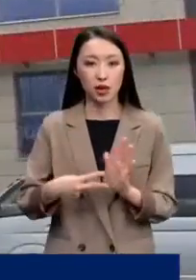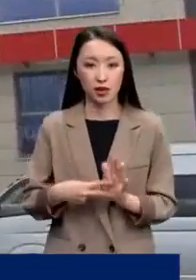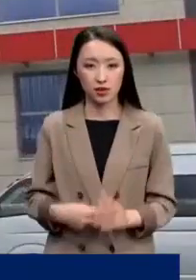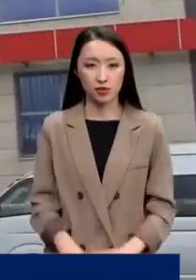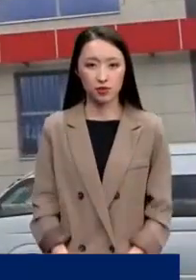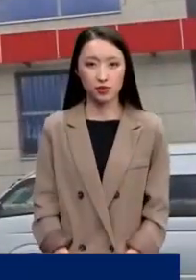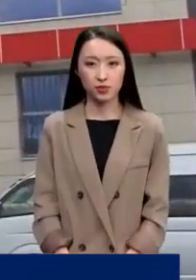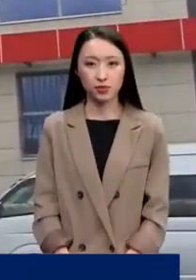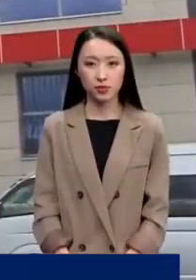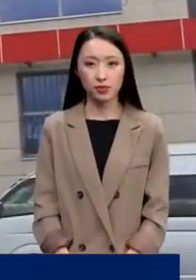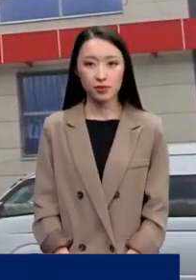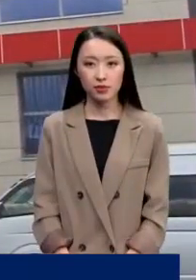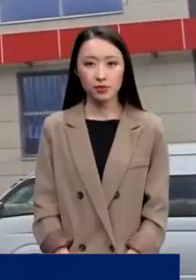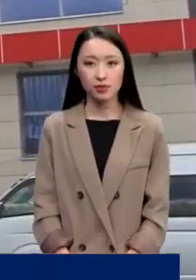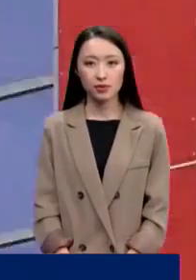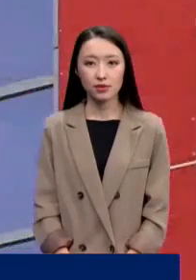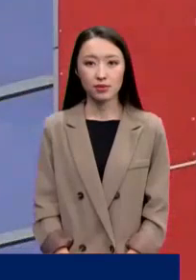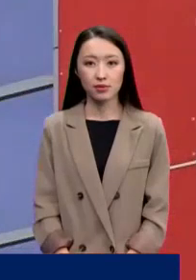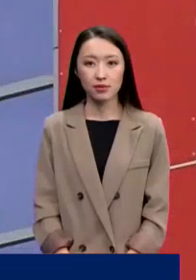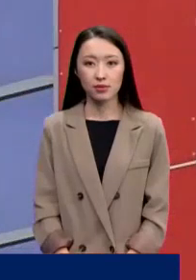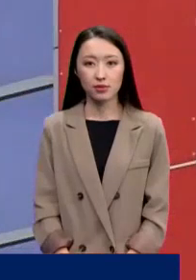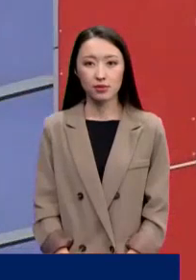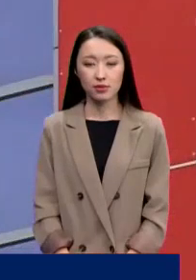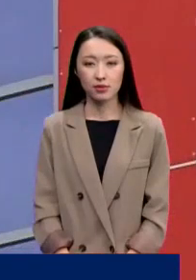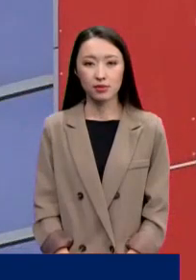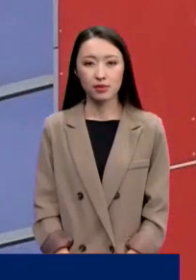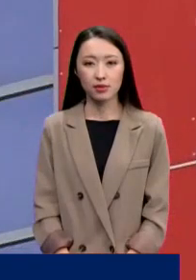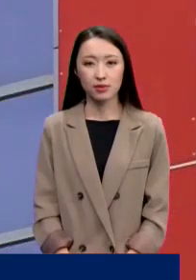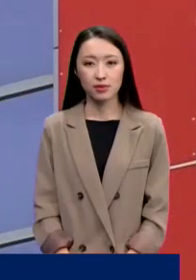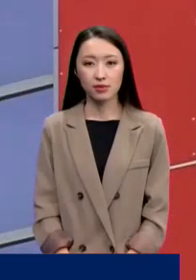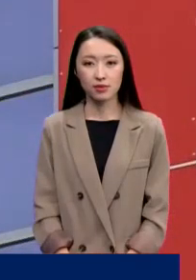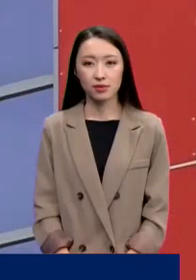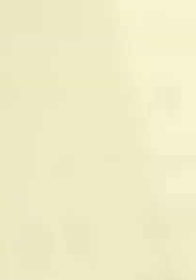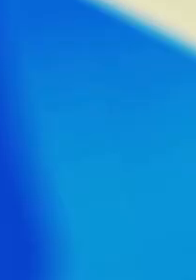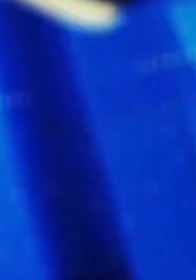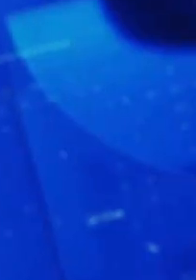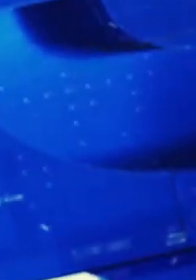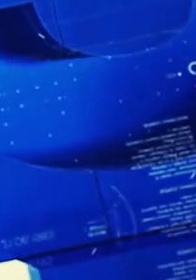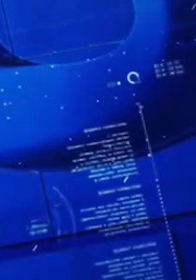Жалгас Азгамбаев, Вера Шеллер, Дмитрий Обрык, Атамикен Бизнес, Карагандинская область.